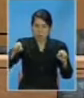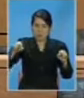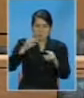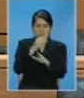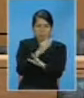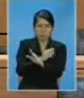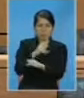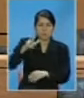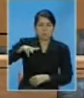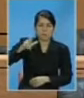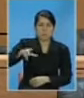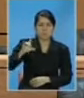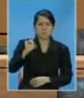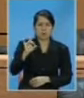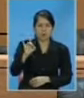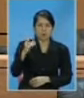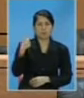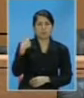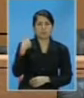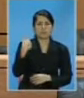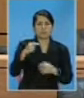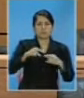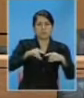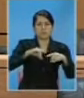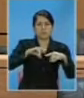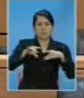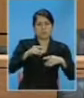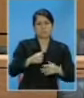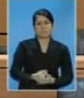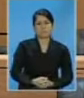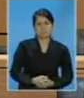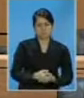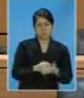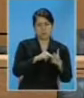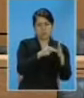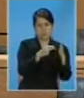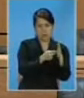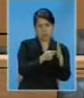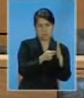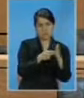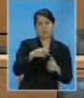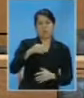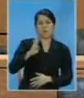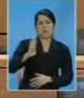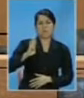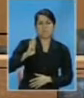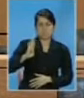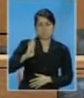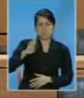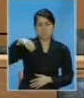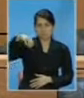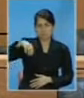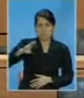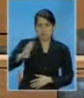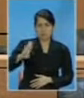3,800 กิโลครับถ้าเป็นอย่างนี้หมายถึงว่าบริษัทก็จะต้องมีการสูญเสียมี